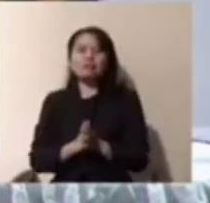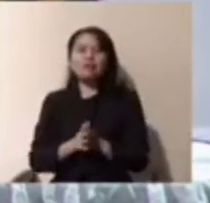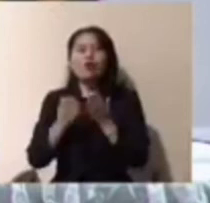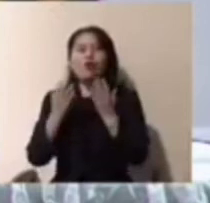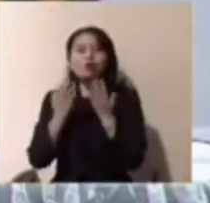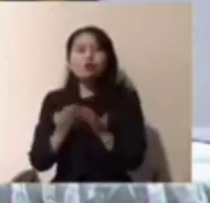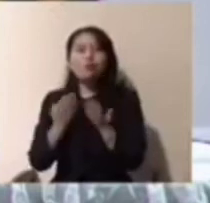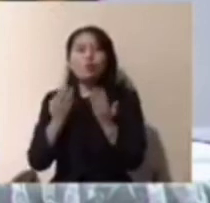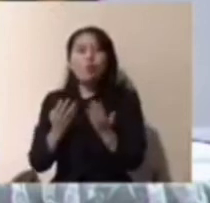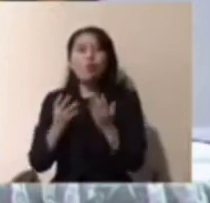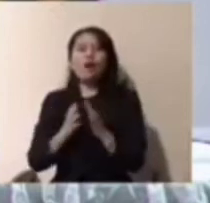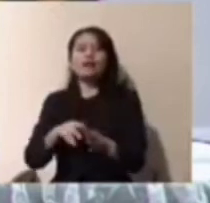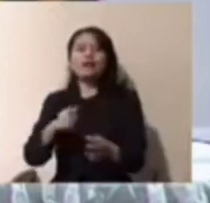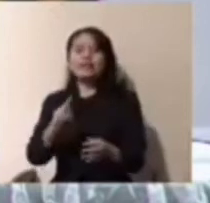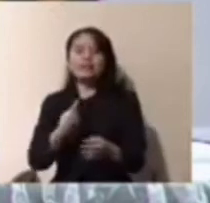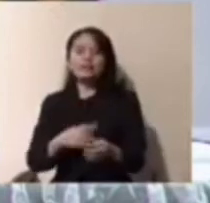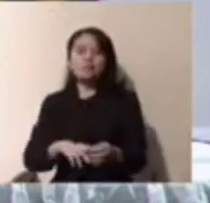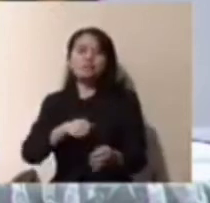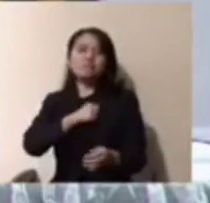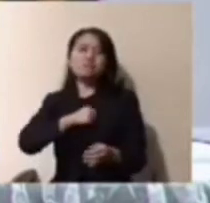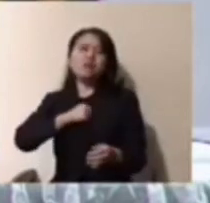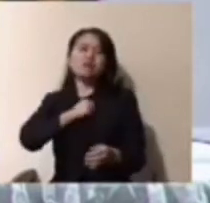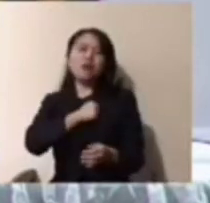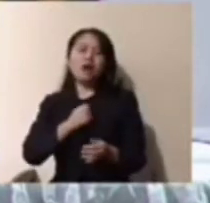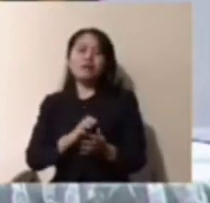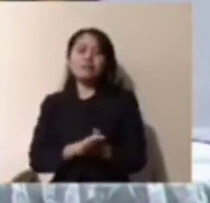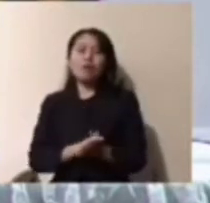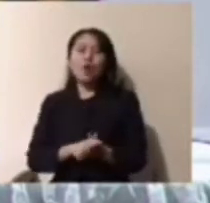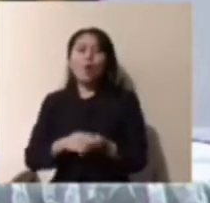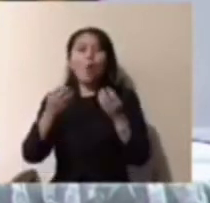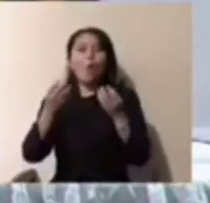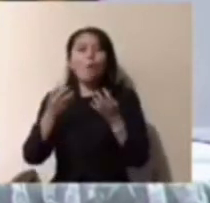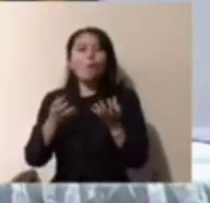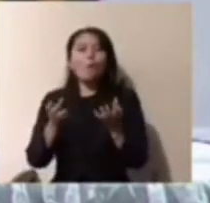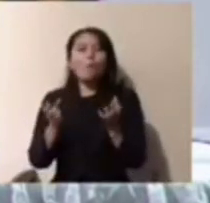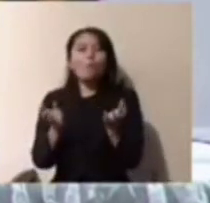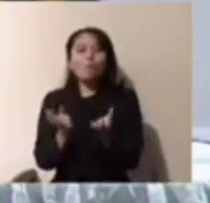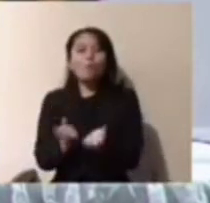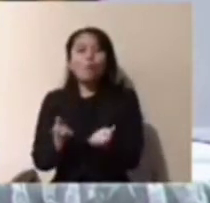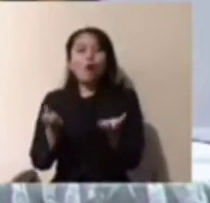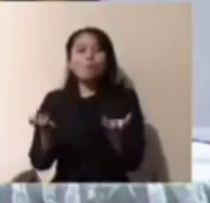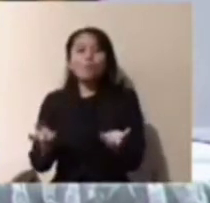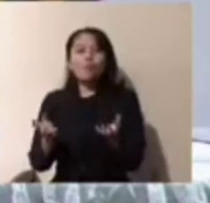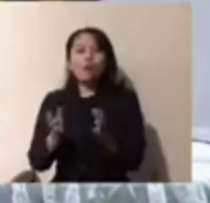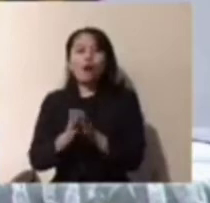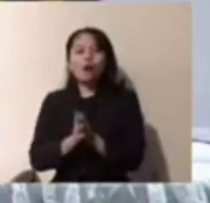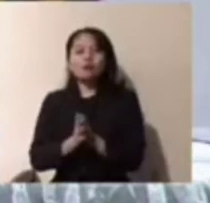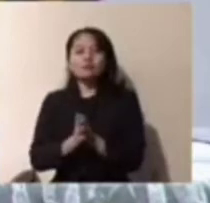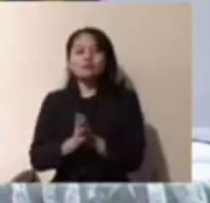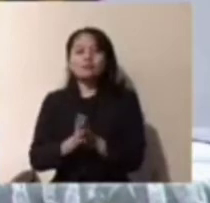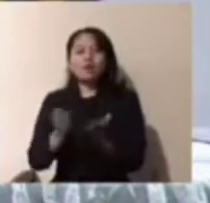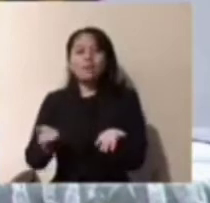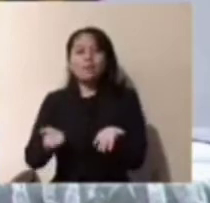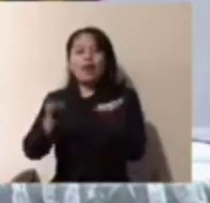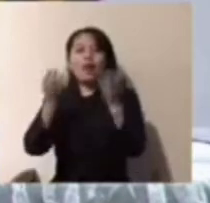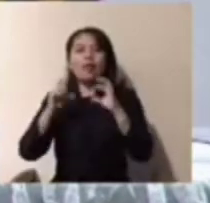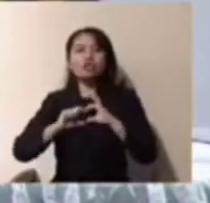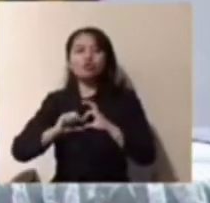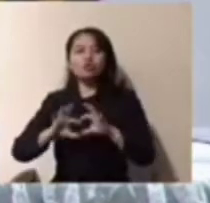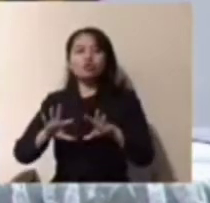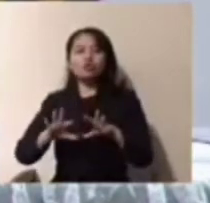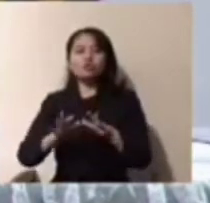Semoga kita dapat semakin merasakan buah-buah kebangkitan Kristus.